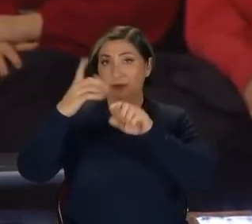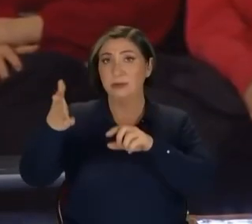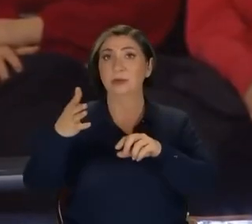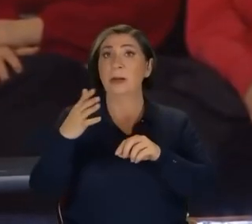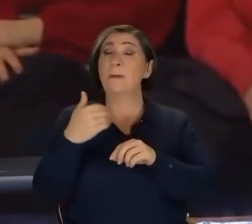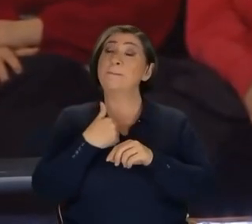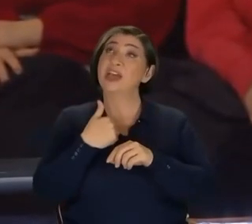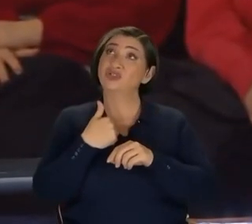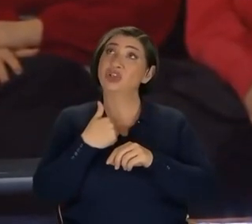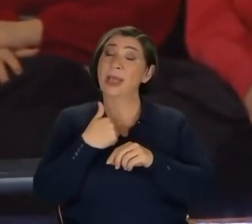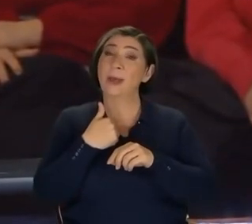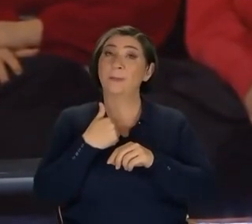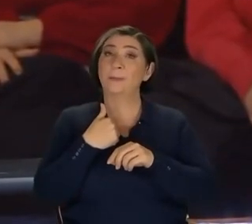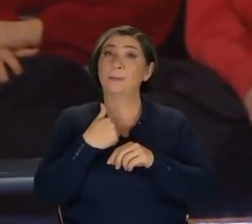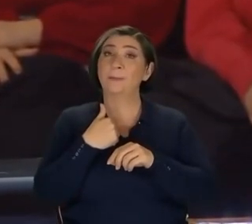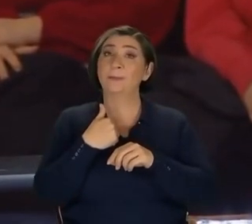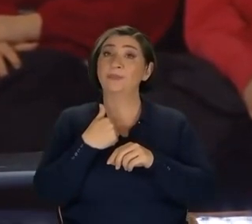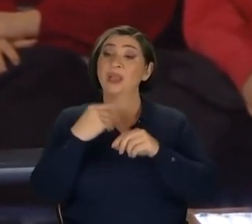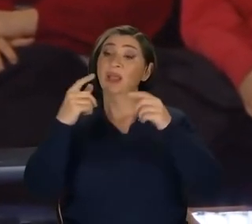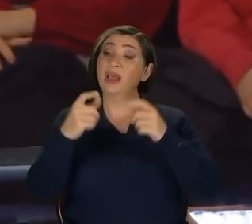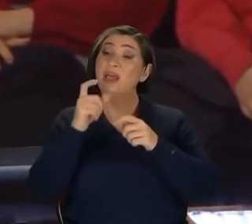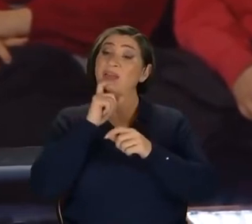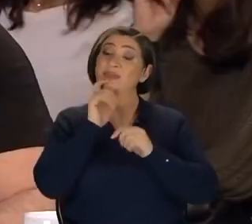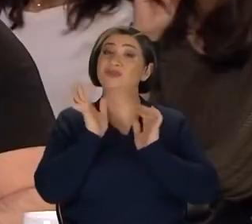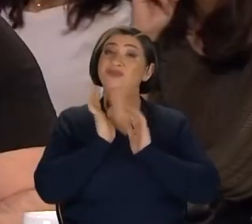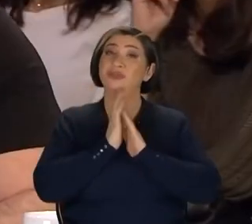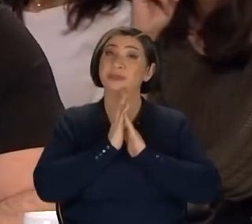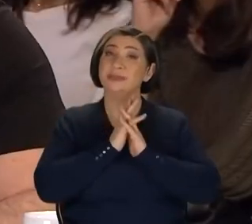mesela, bence diyor mecrası yanlış.